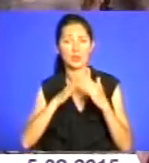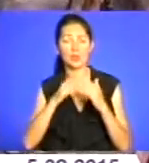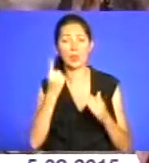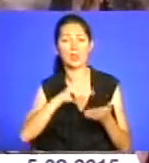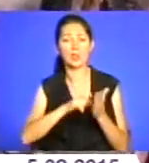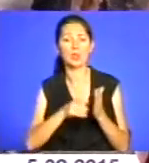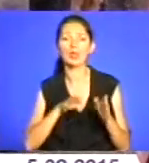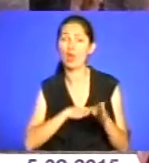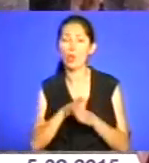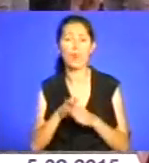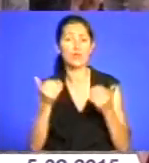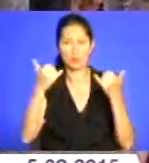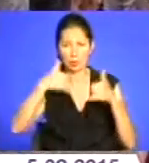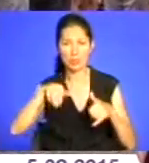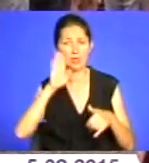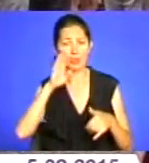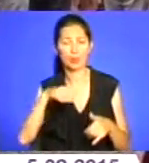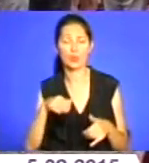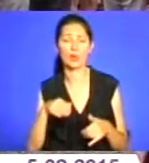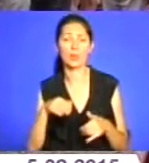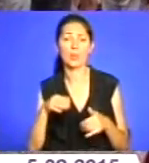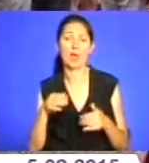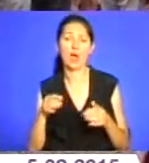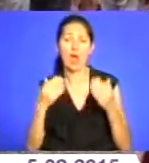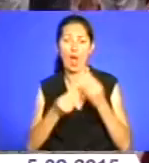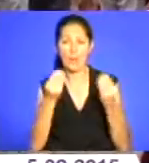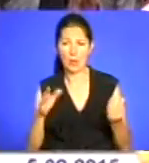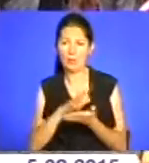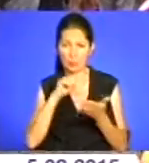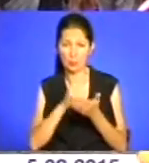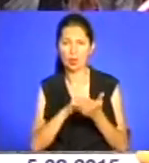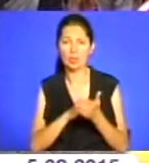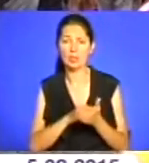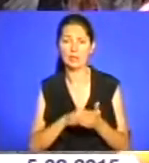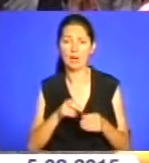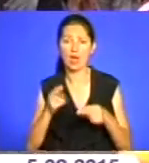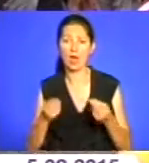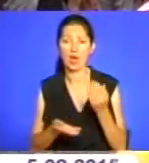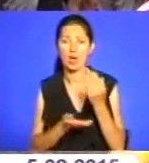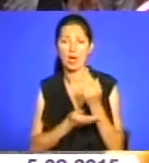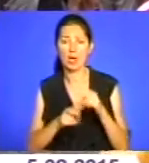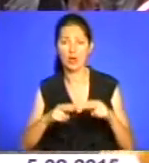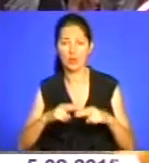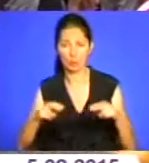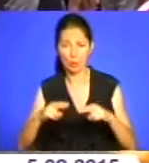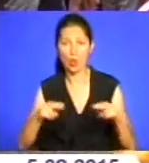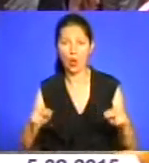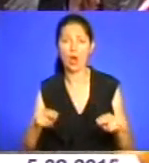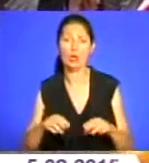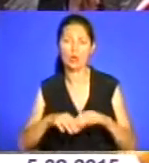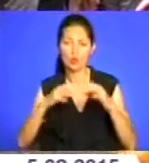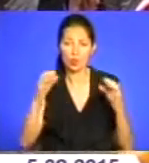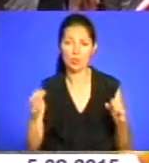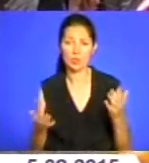повністю полетіли, ламінат вздувся, все. Напевно, батьки будемо ночувати, поки нам не включать, поки то все не висохне, бо